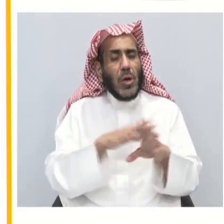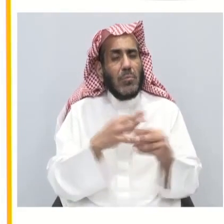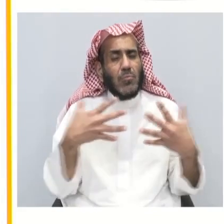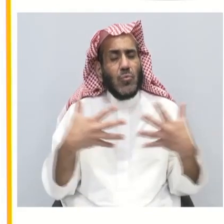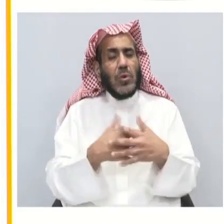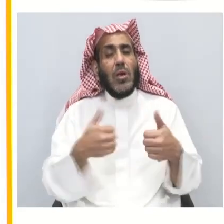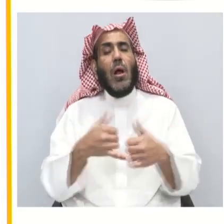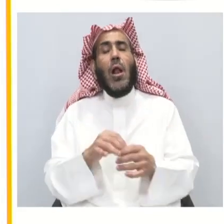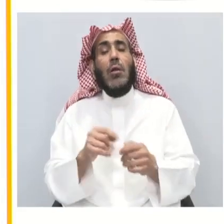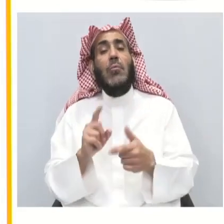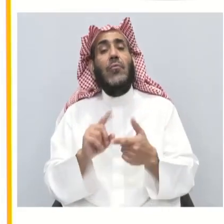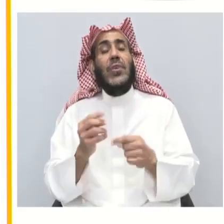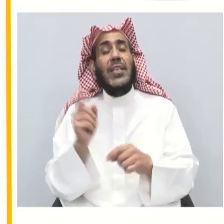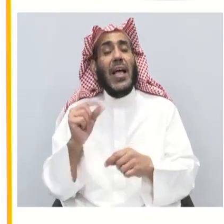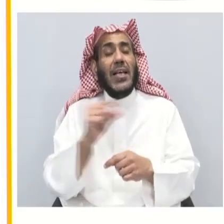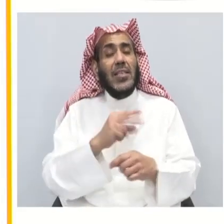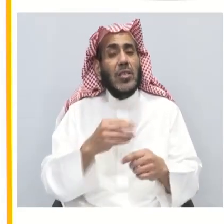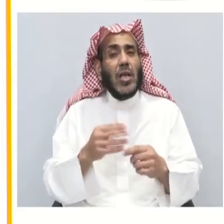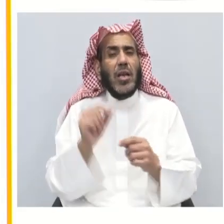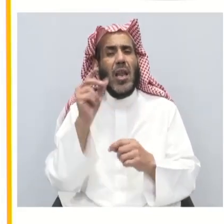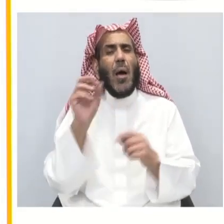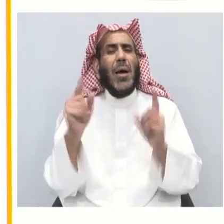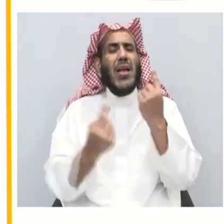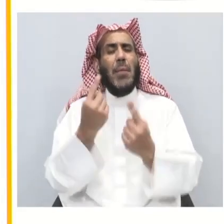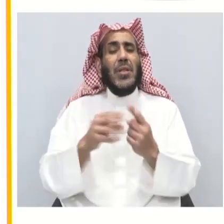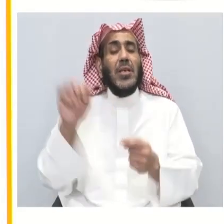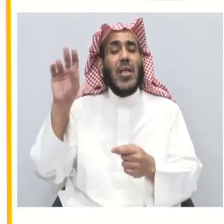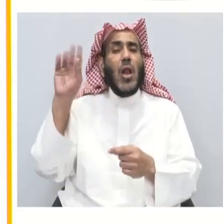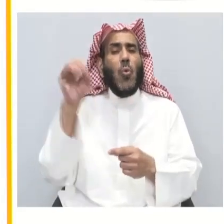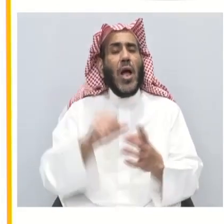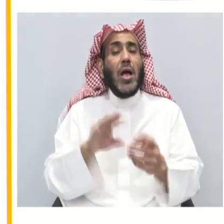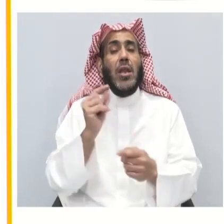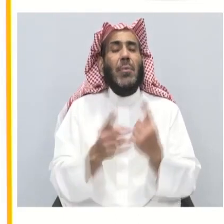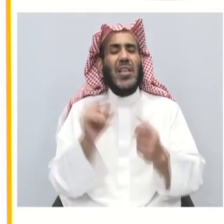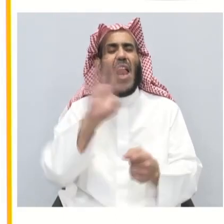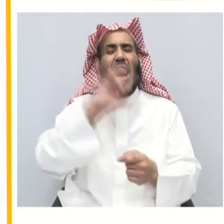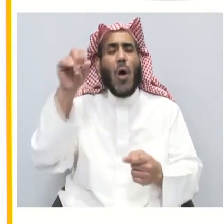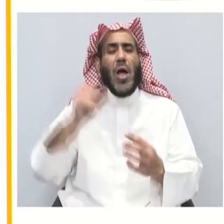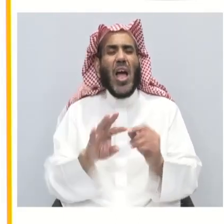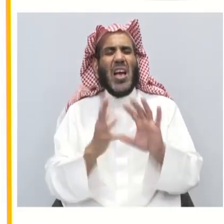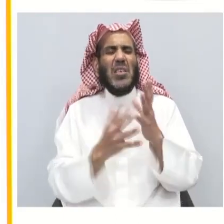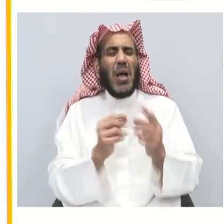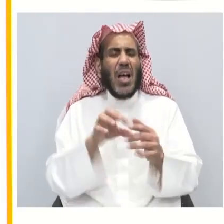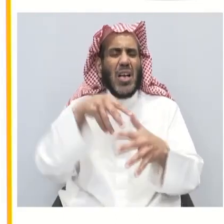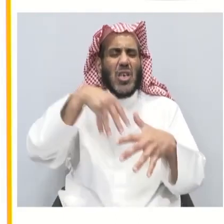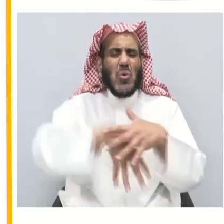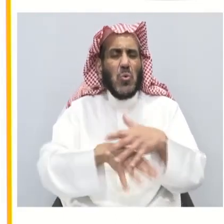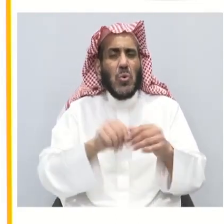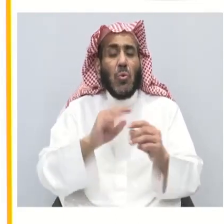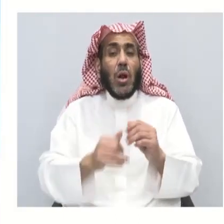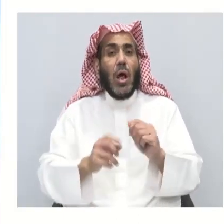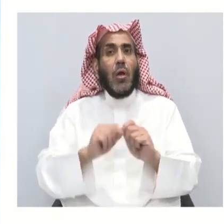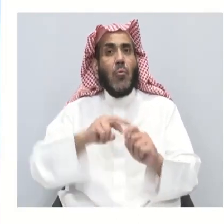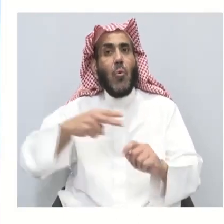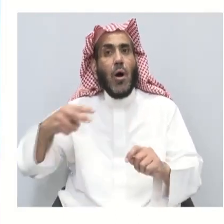المفردات الجديدة: النباتات الوعائية، النباتات اللاوعائية، أشباه الجذور، والأنواع الرائدة.